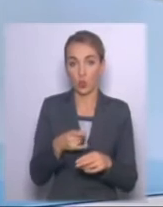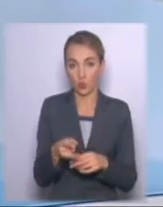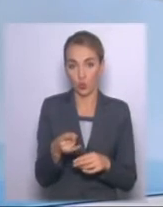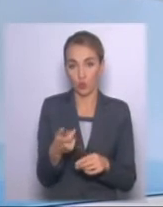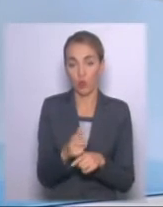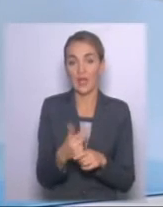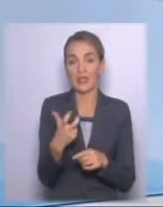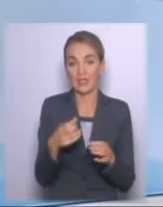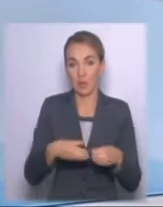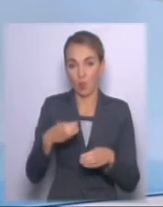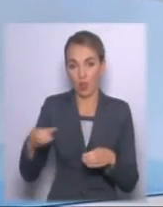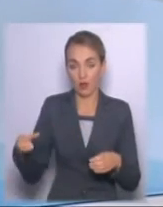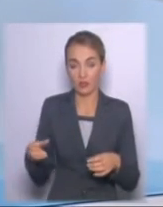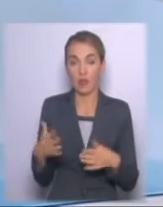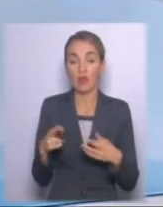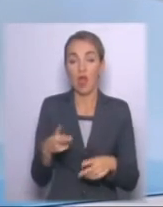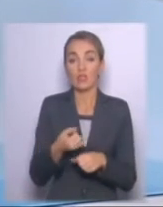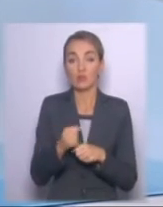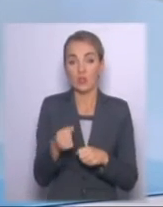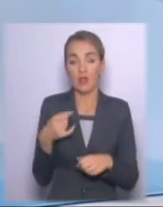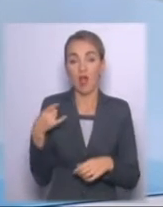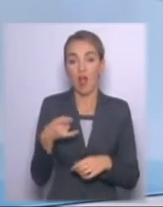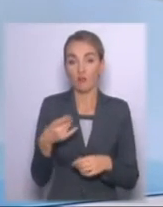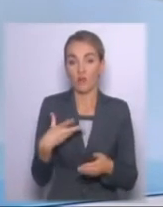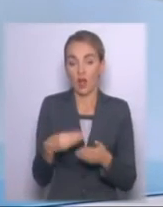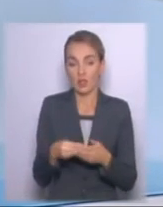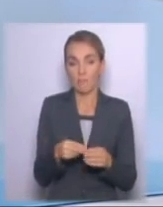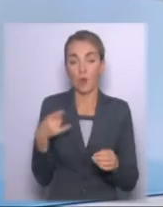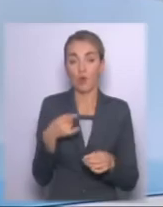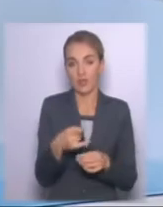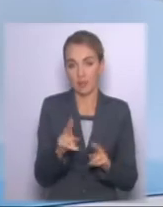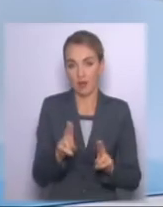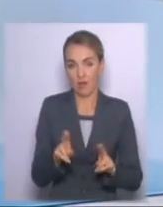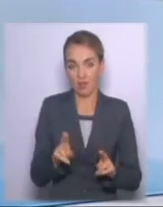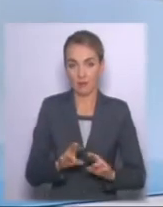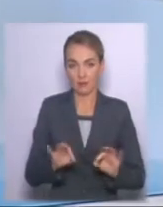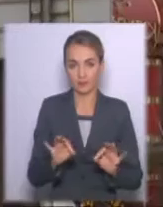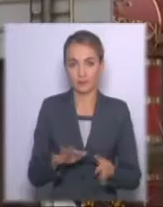у вигляді напівсфер. Як змусити автовласників паркуватися за правилами? У сюжеті.